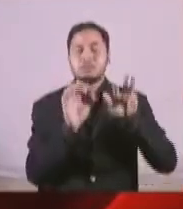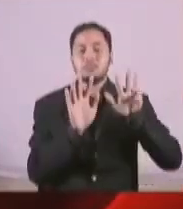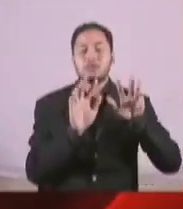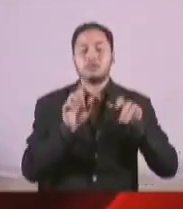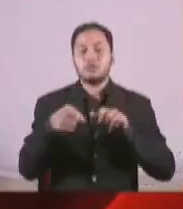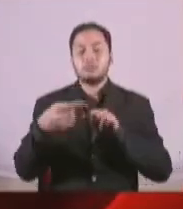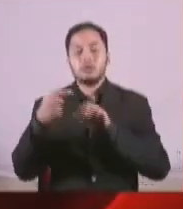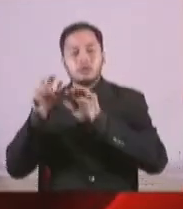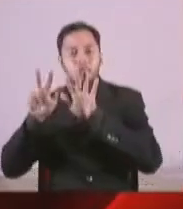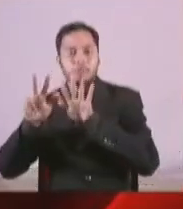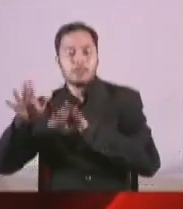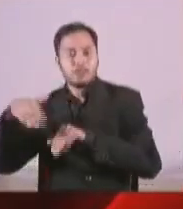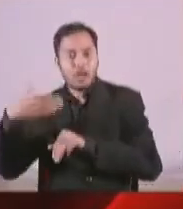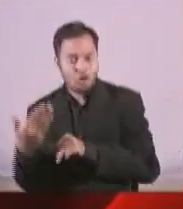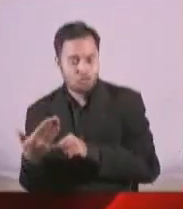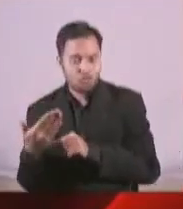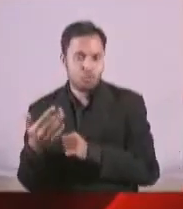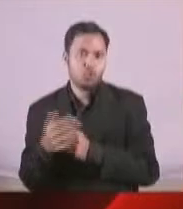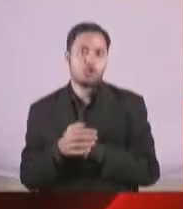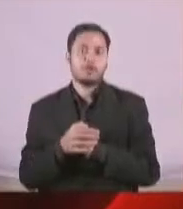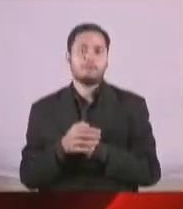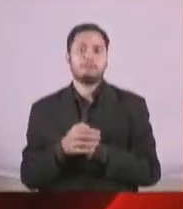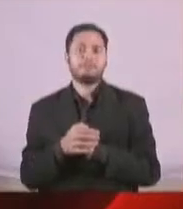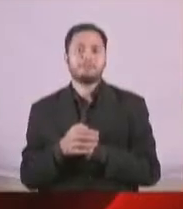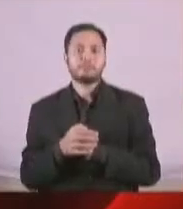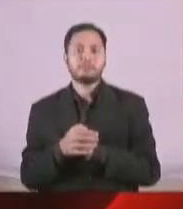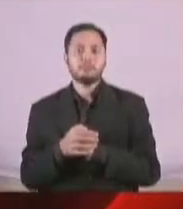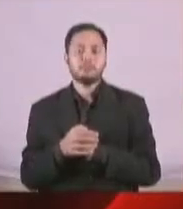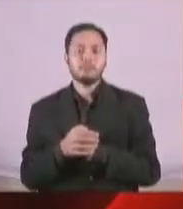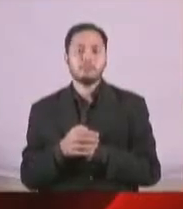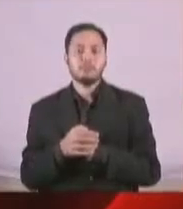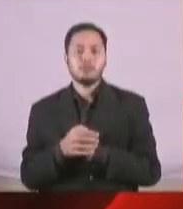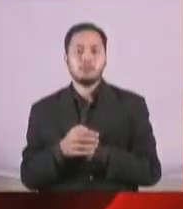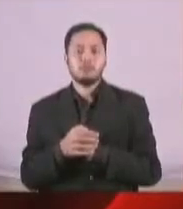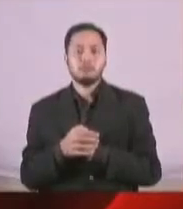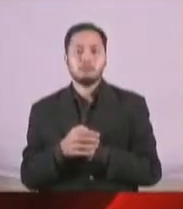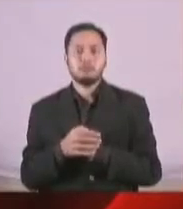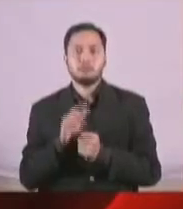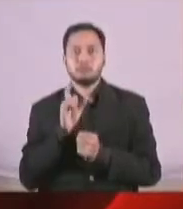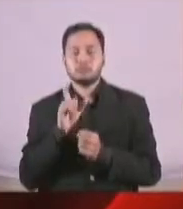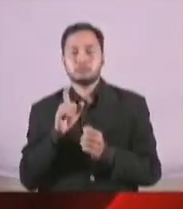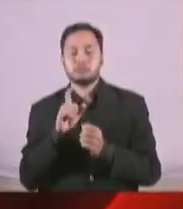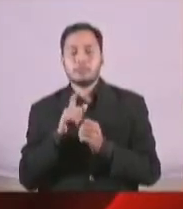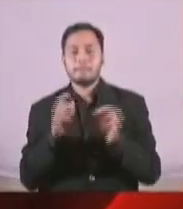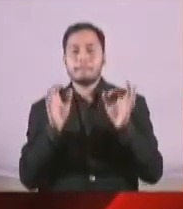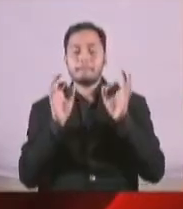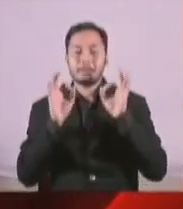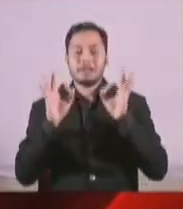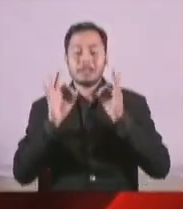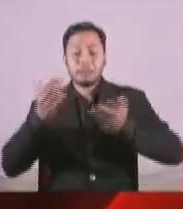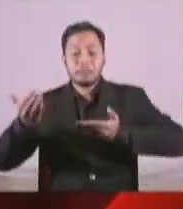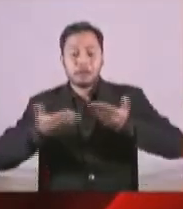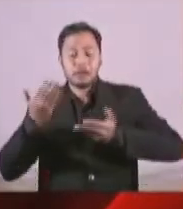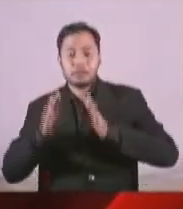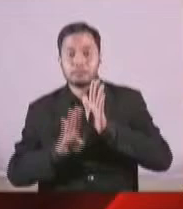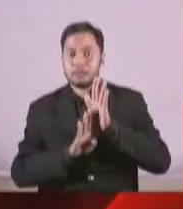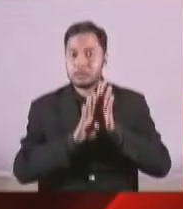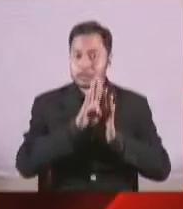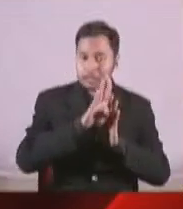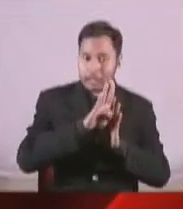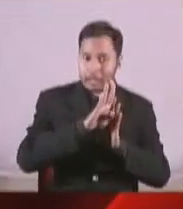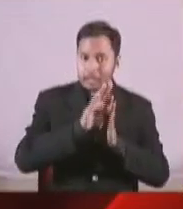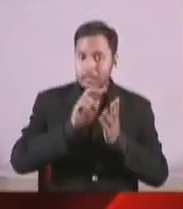Itu mari ayo kita tingkatkan pelayanan pendidikan sehingga kita bisa mencapai sasaran yang